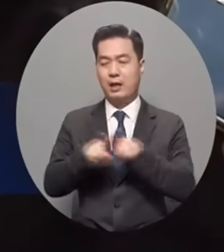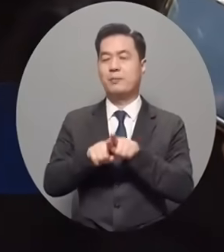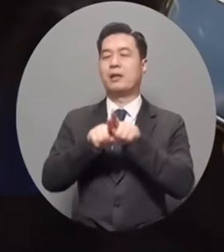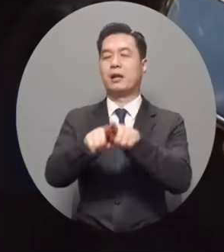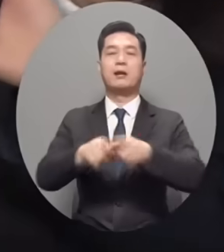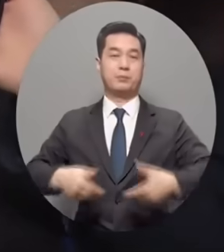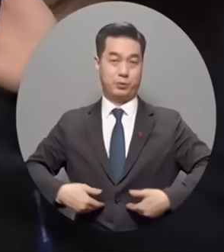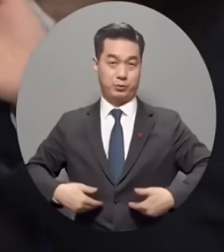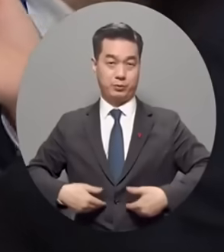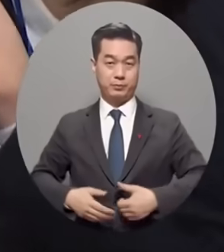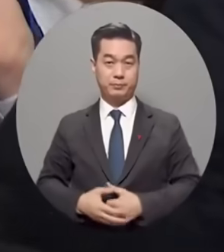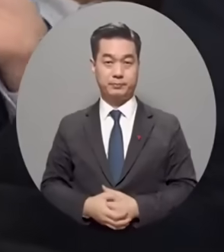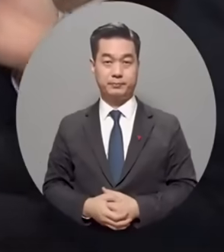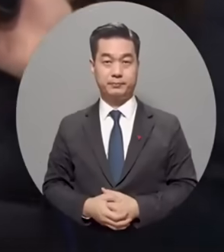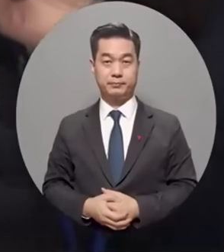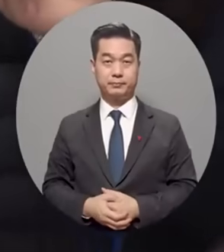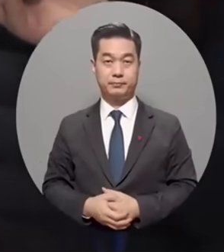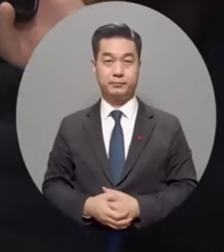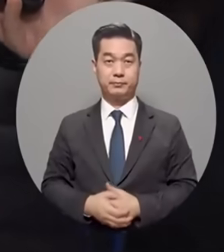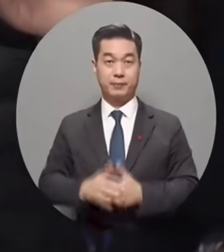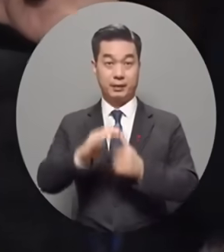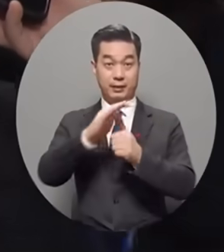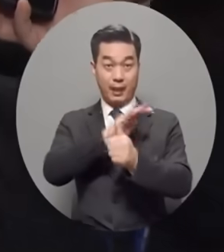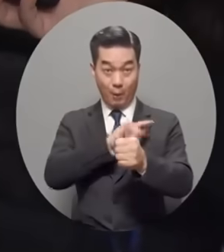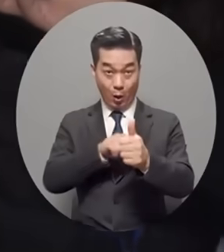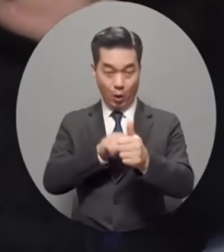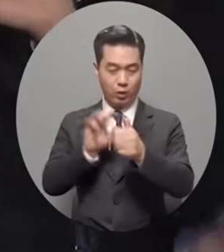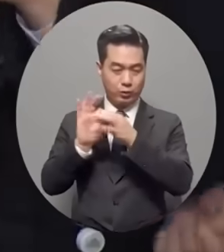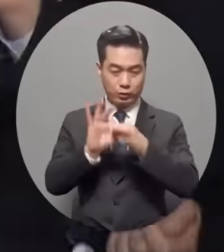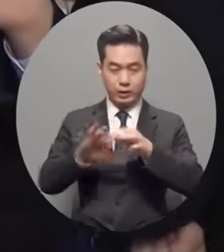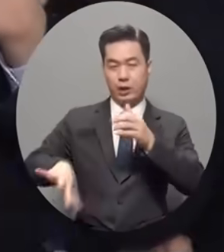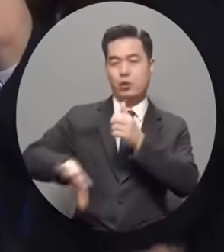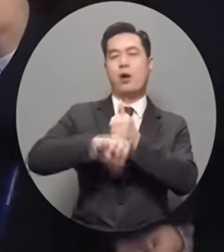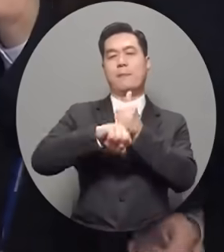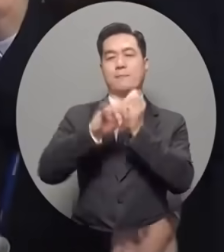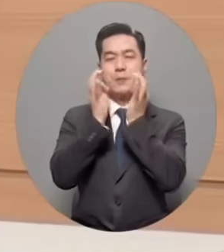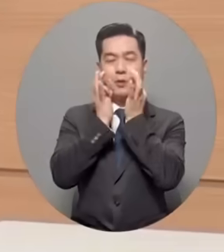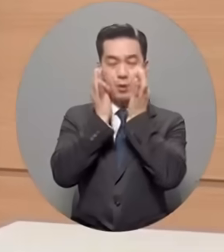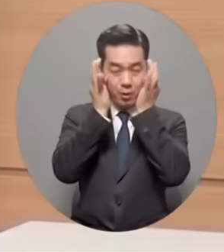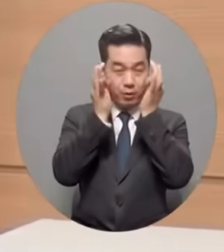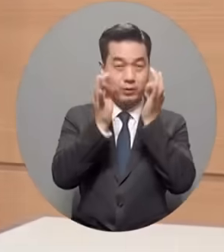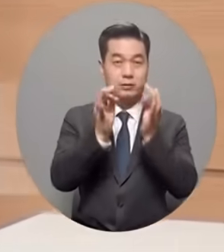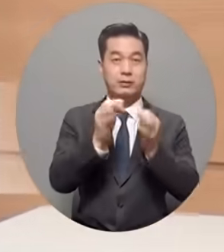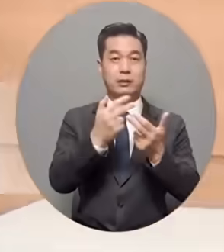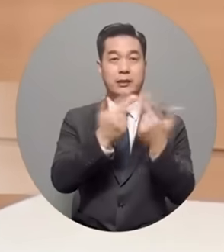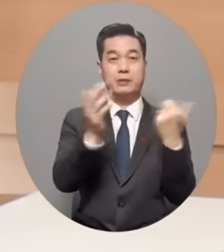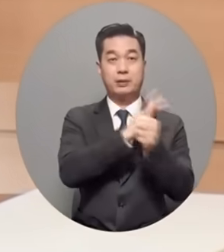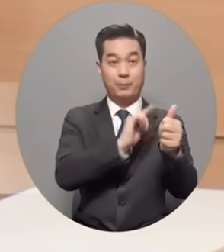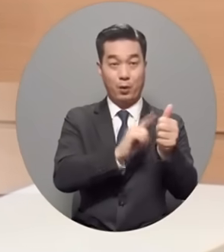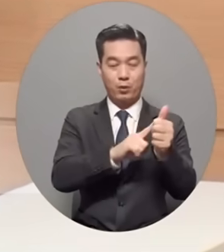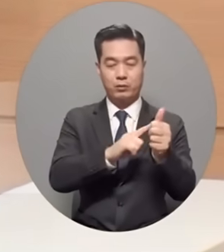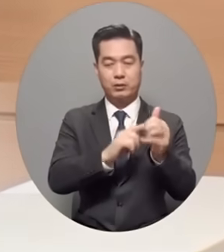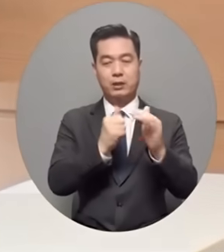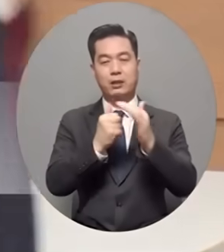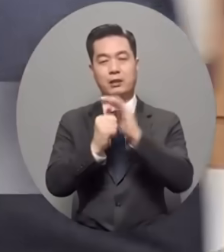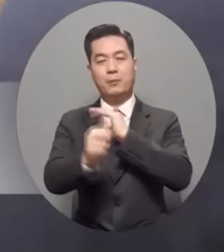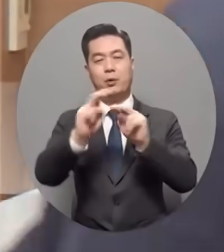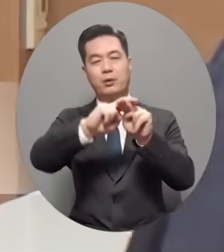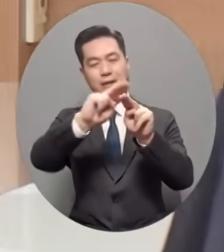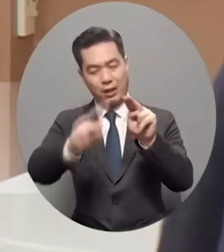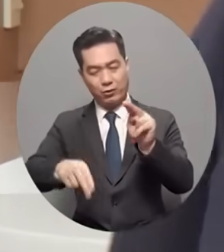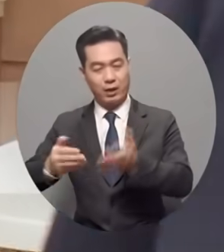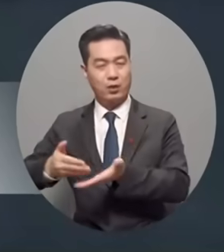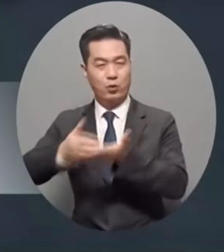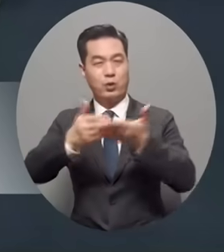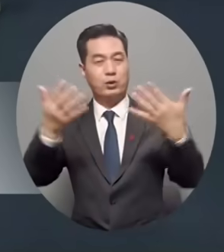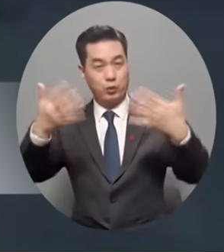되겠지요. 대표직을 유지하며 통합을 주도하려는 이재명 대표와 대표직 사퇴를 조건으로 제시한 이낙연 전